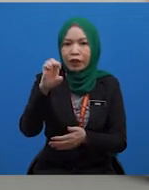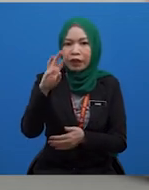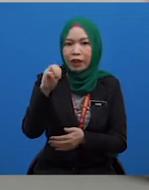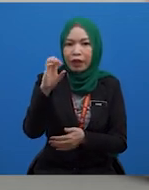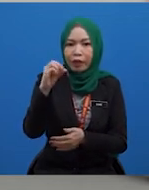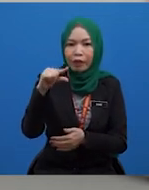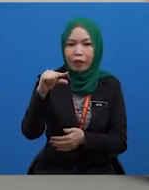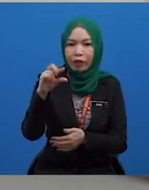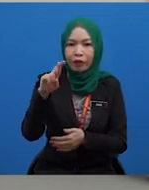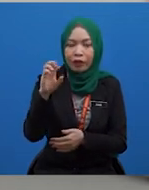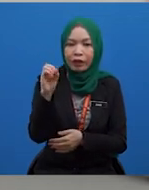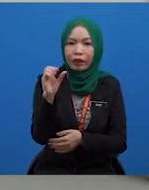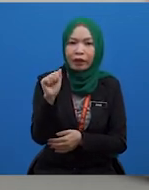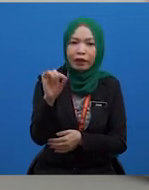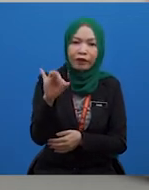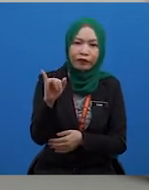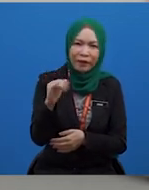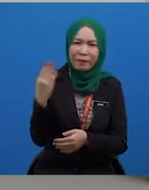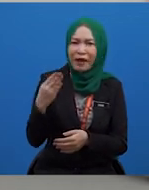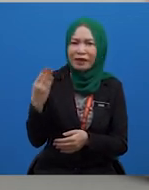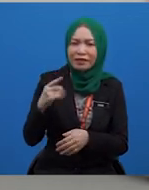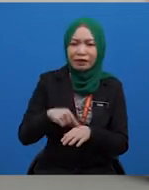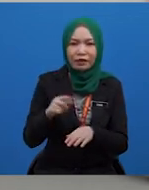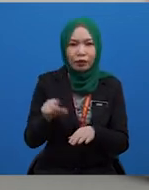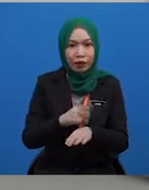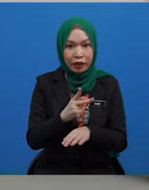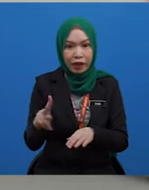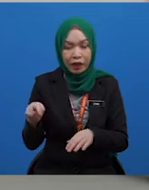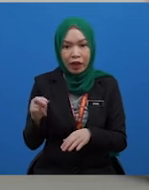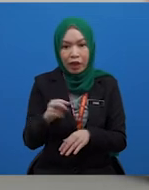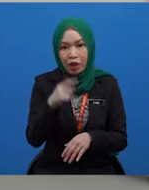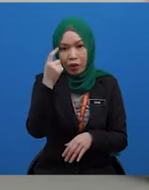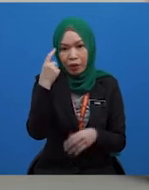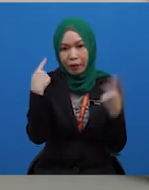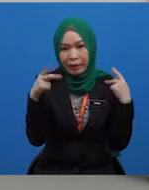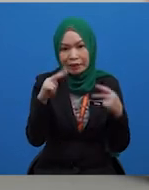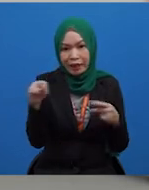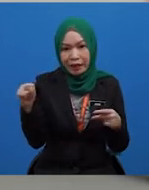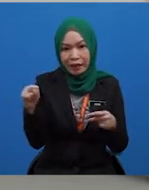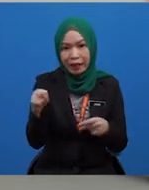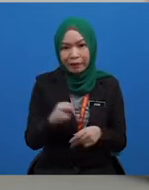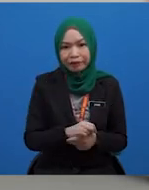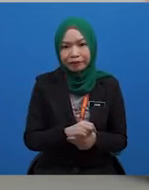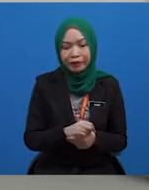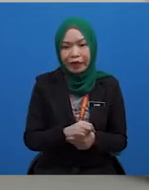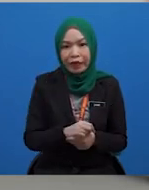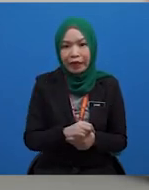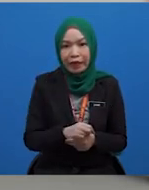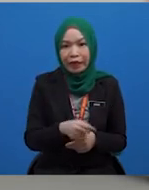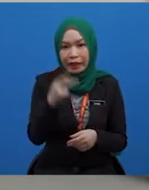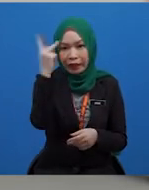melakukan pemetakan pengguna kerana keperluan dan kehendak dan juga kadar penggunaan. Pengguna